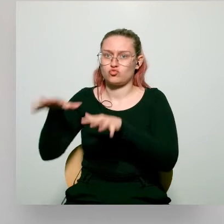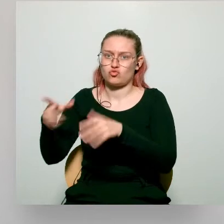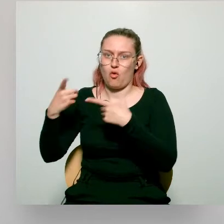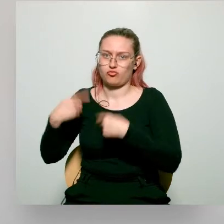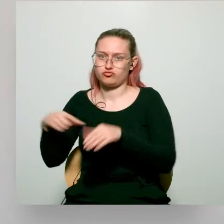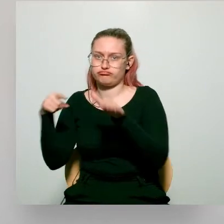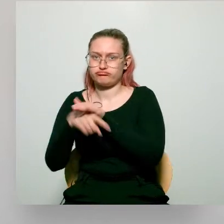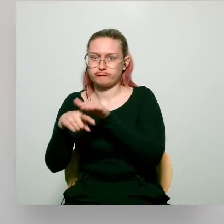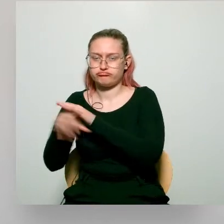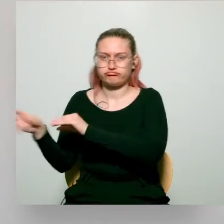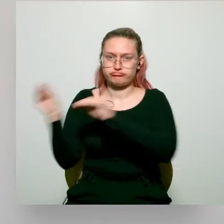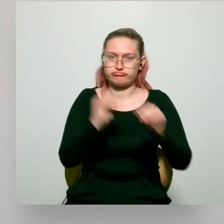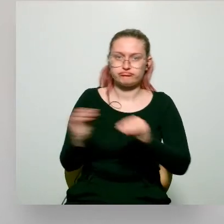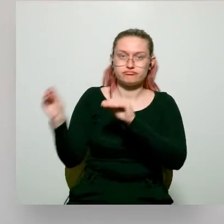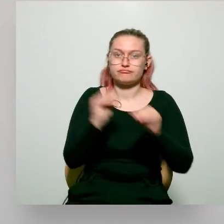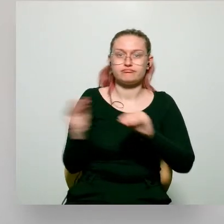sposób